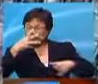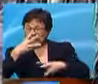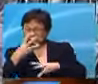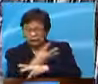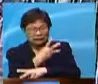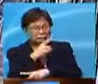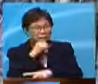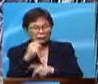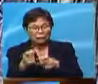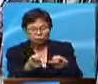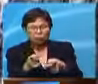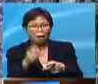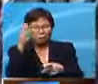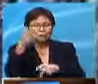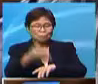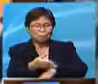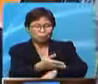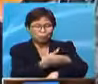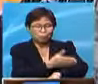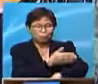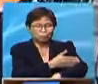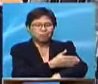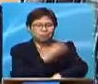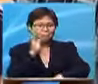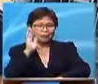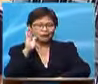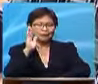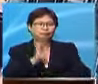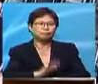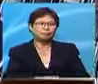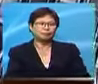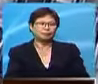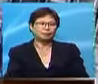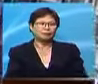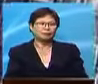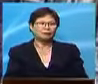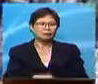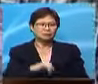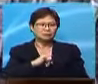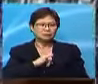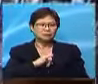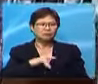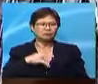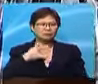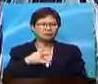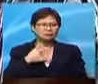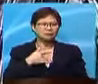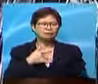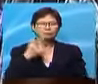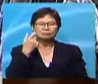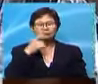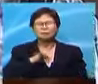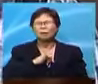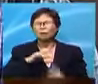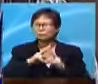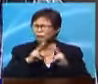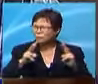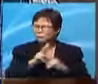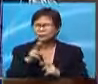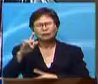terurus akan bertambah baik selepas ini okey Saya merasa sangat Simpati